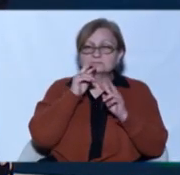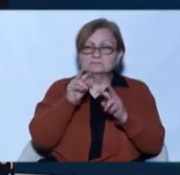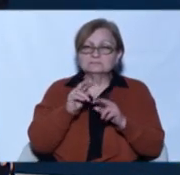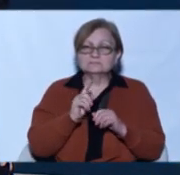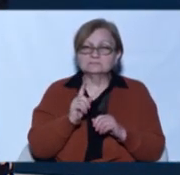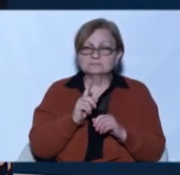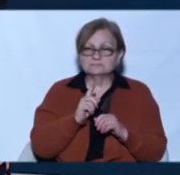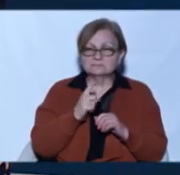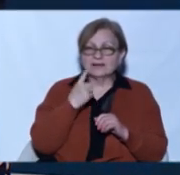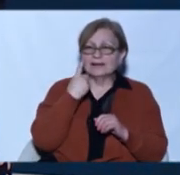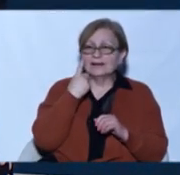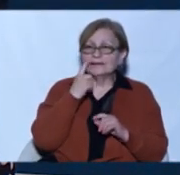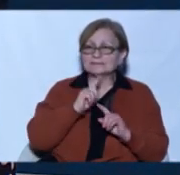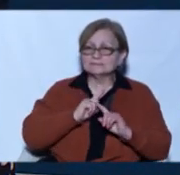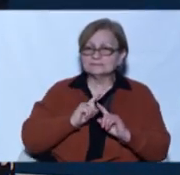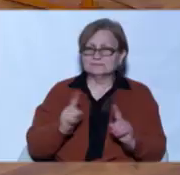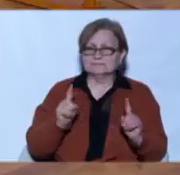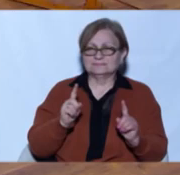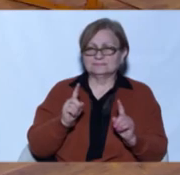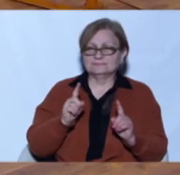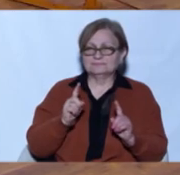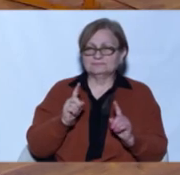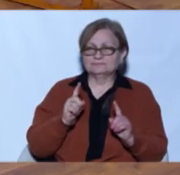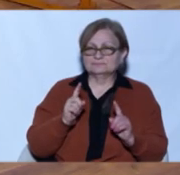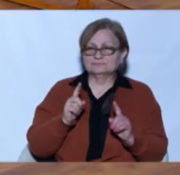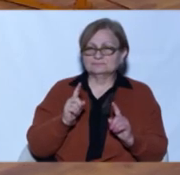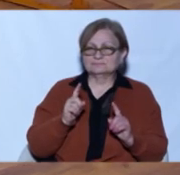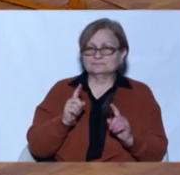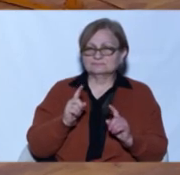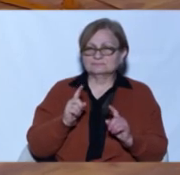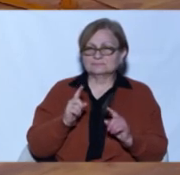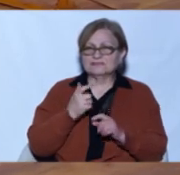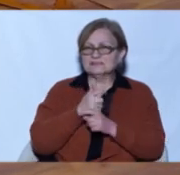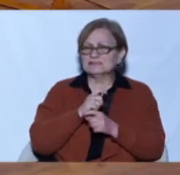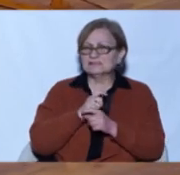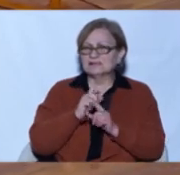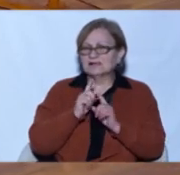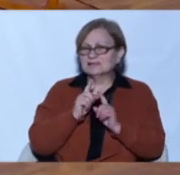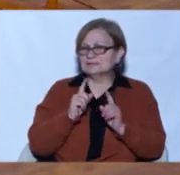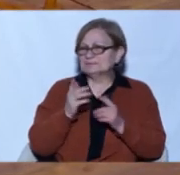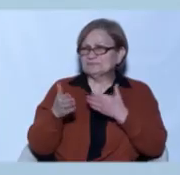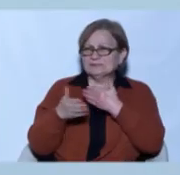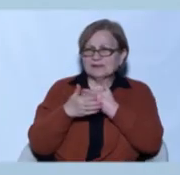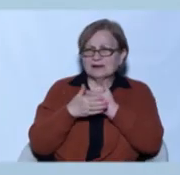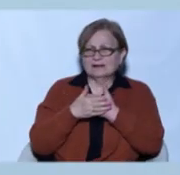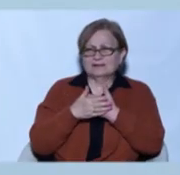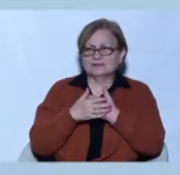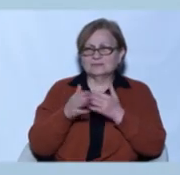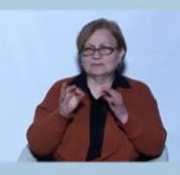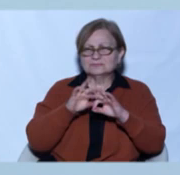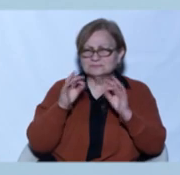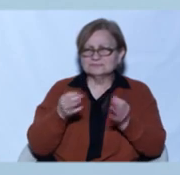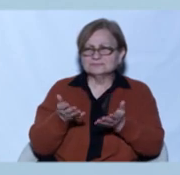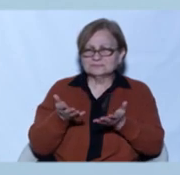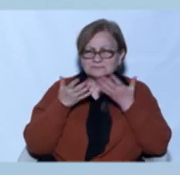გავამახვილო მხოლოდ ერთ რამეზე. რაოდენ ახლოა, რაოდენ ცხადია ყველაფერი